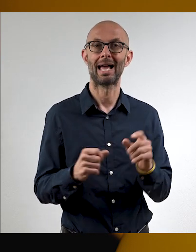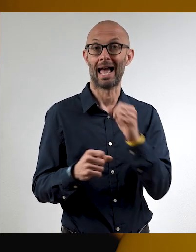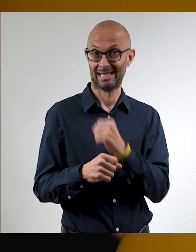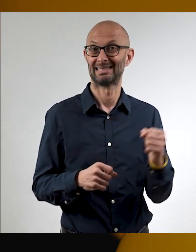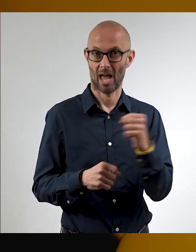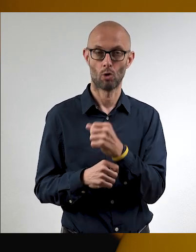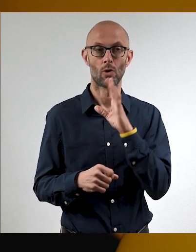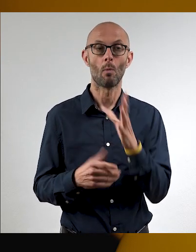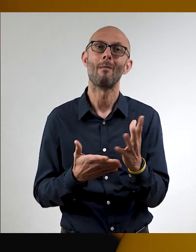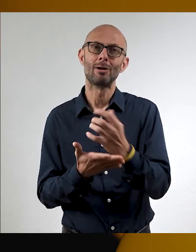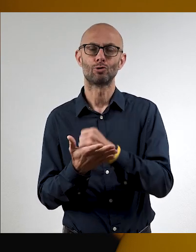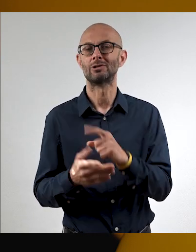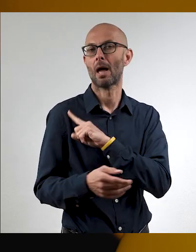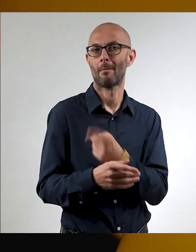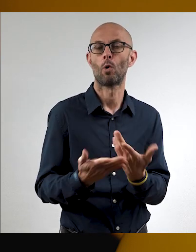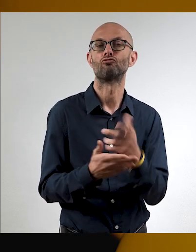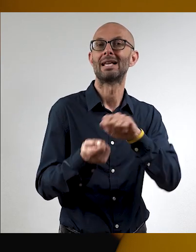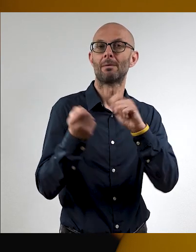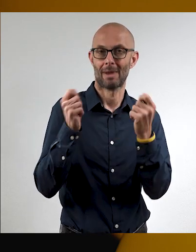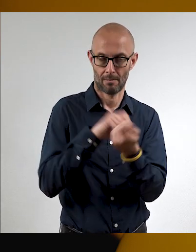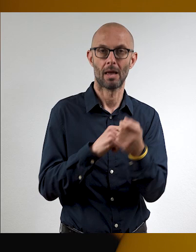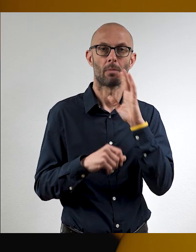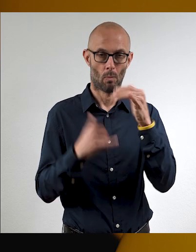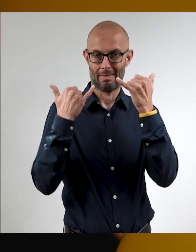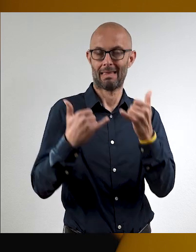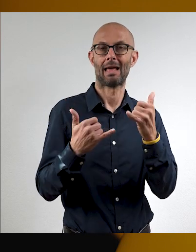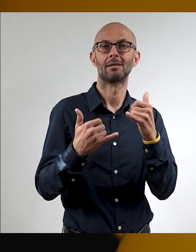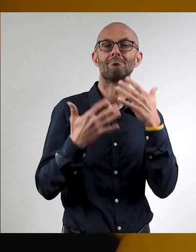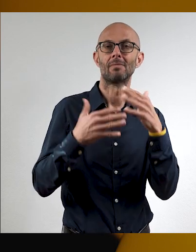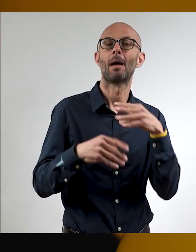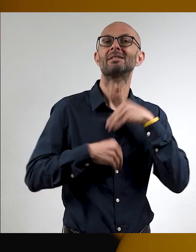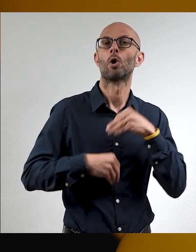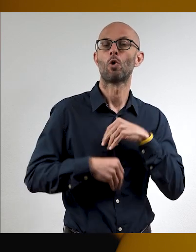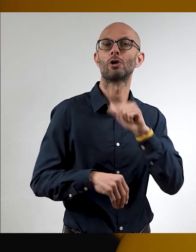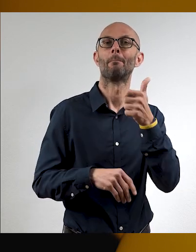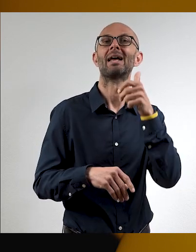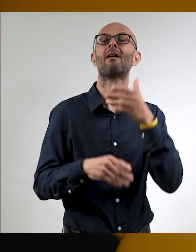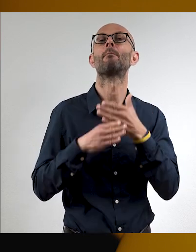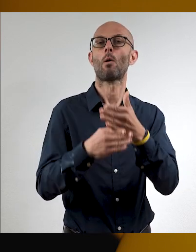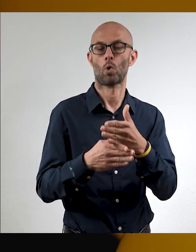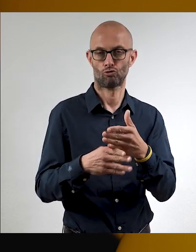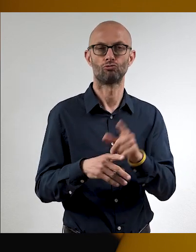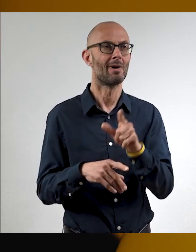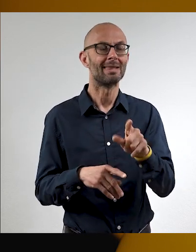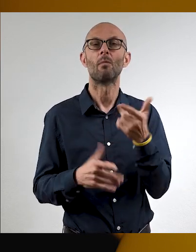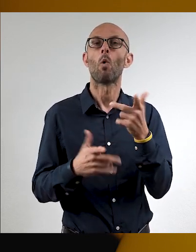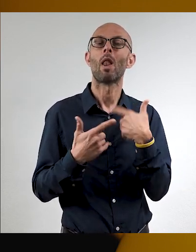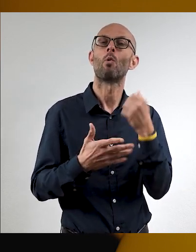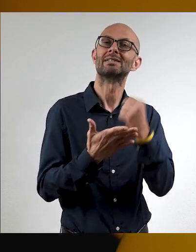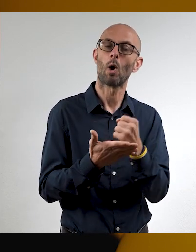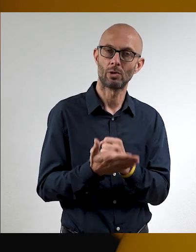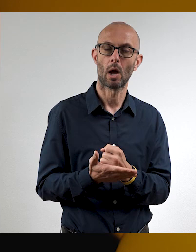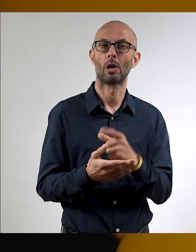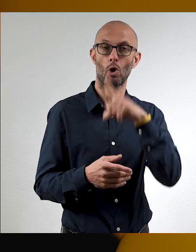Zato, da bi izkoristili moč za preobrazbo, bomo danes govorili o psihološki prvi pomoči in o tem, kako lahko